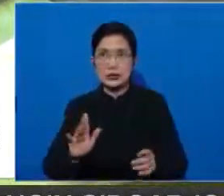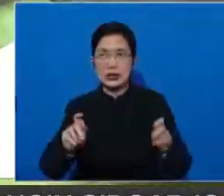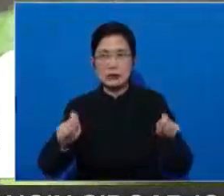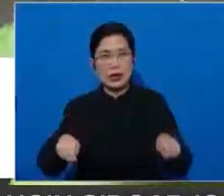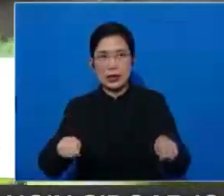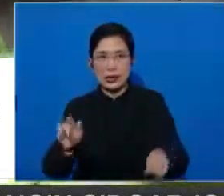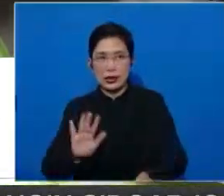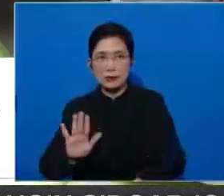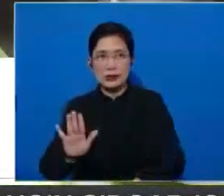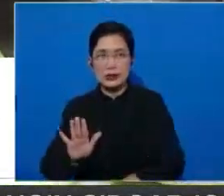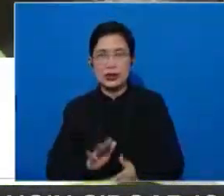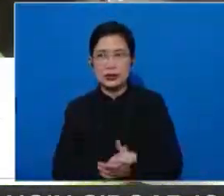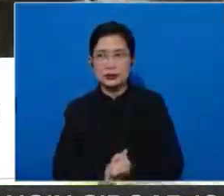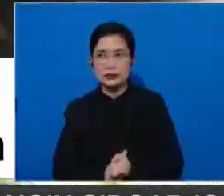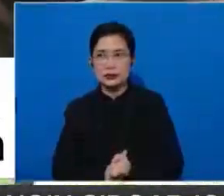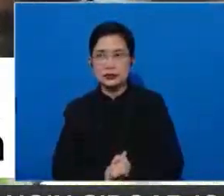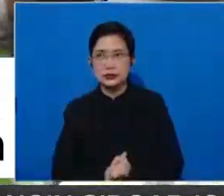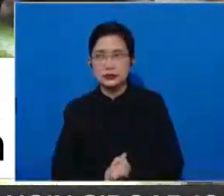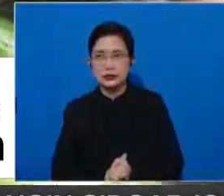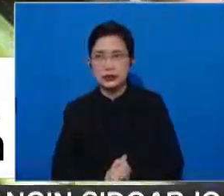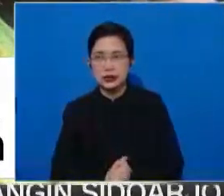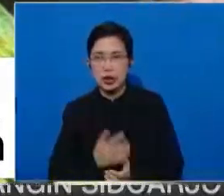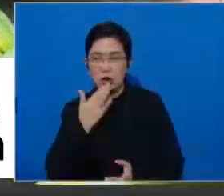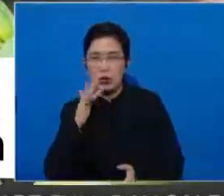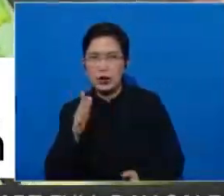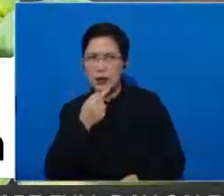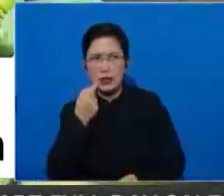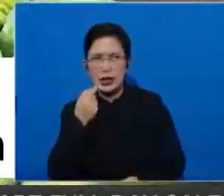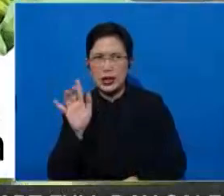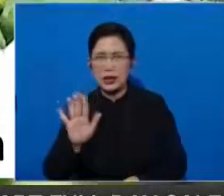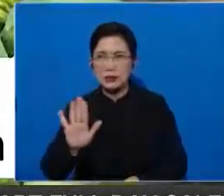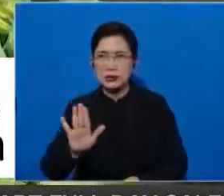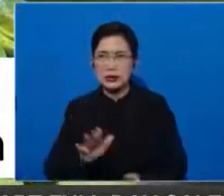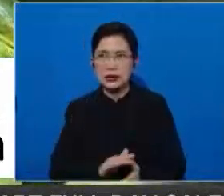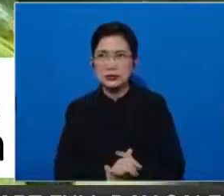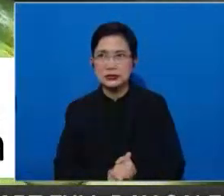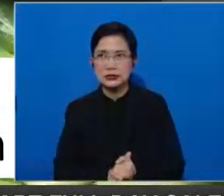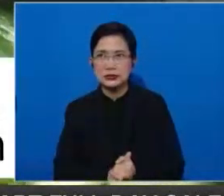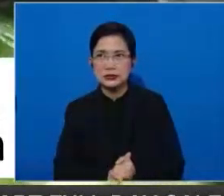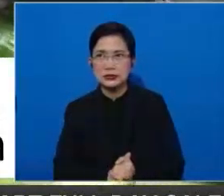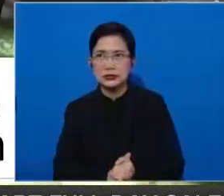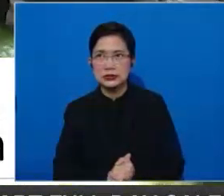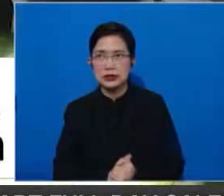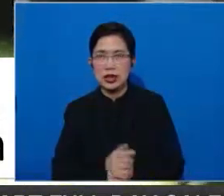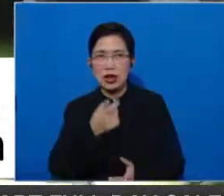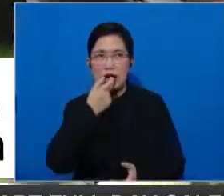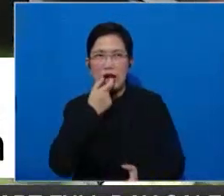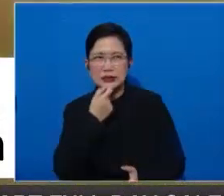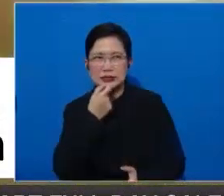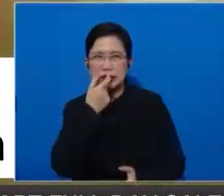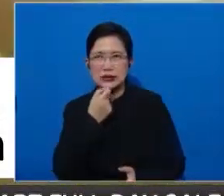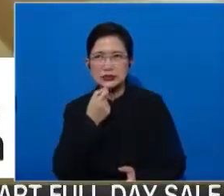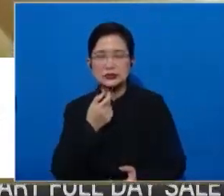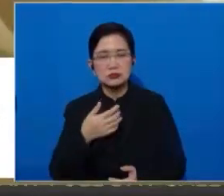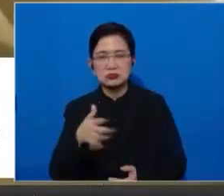pepaya nggak bisa dipakai kalau yang sudah tua agak ada merah-merahnya ini. Kenapa, Bu? Karena nanti kalau jadinya keripik itu jadinya hitam.